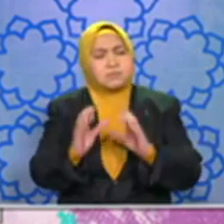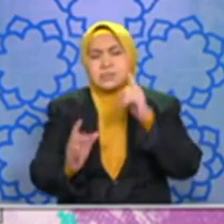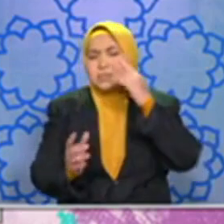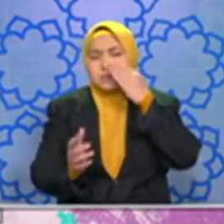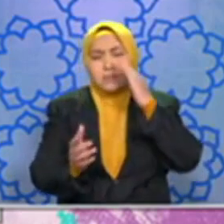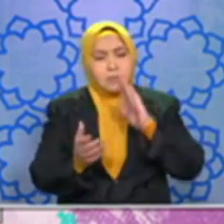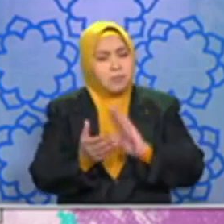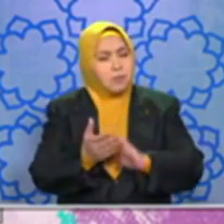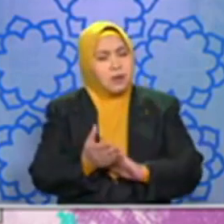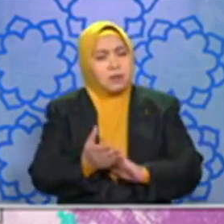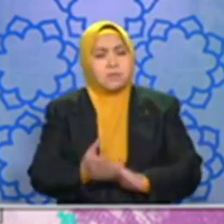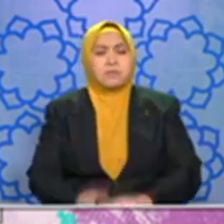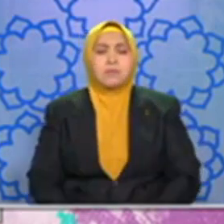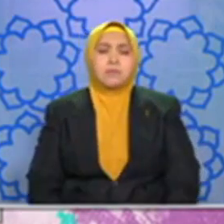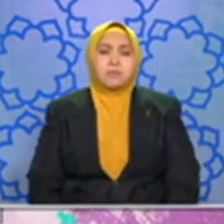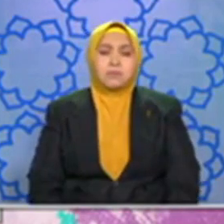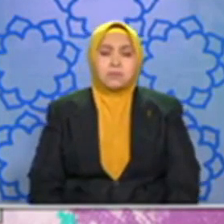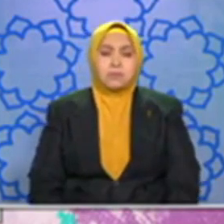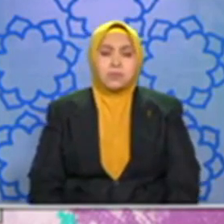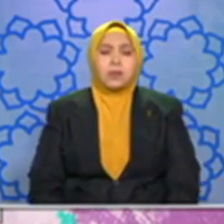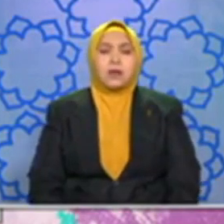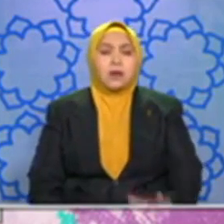مدحورا